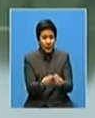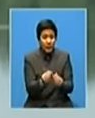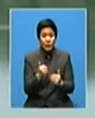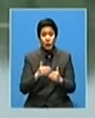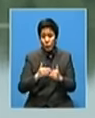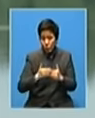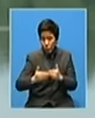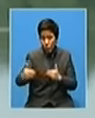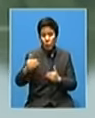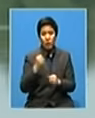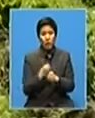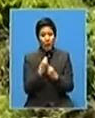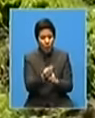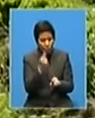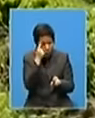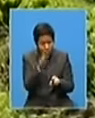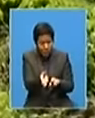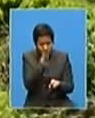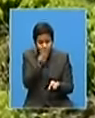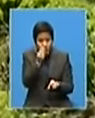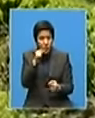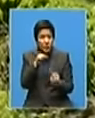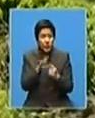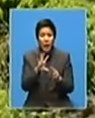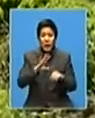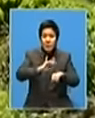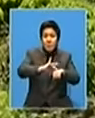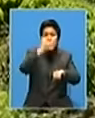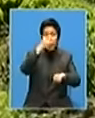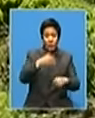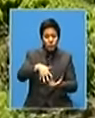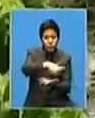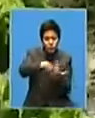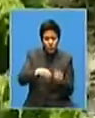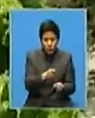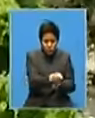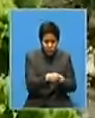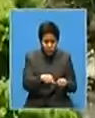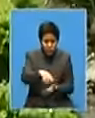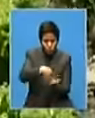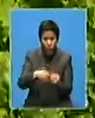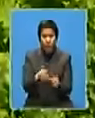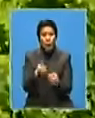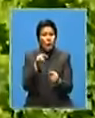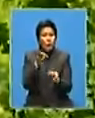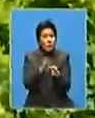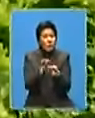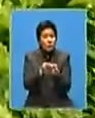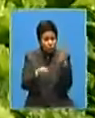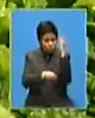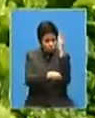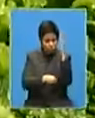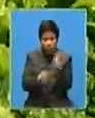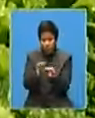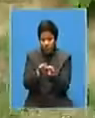ของระยะยาวนั้นก็จะเร่งให้ความรู้ในเรื่องของเกษตรอินทรีย์การปลูกพืชผสมผสานธนาคารปุ๋ยธนาคารเมล็ดพันธุ์ในท้อง